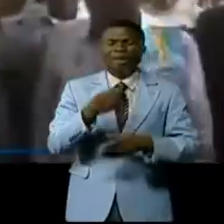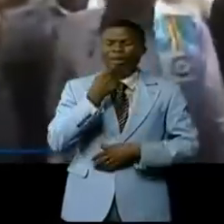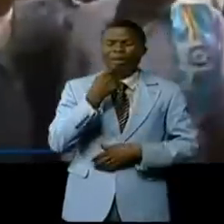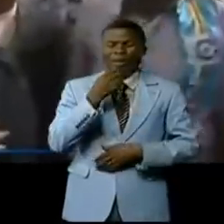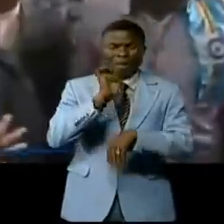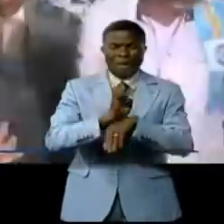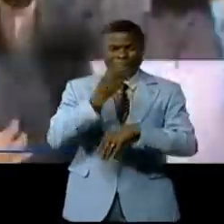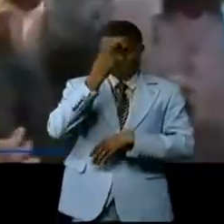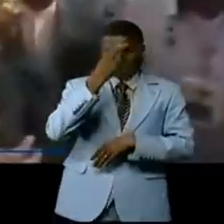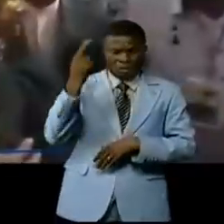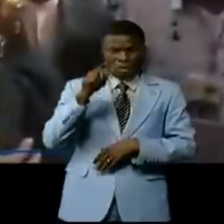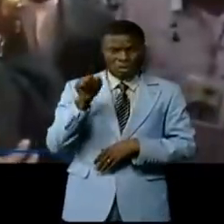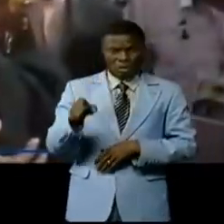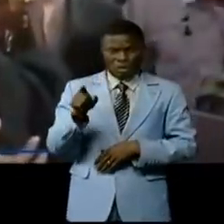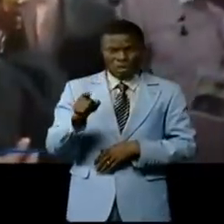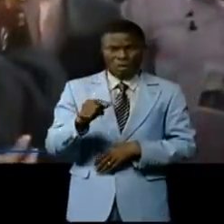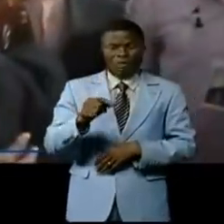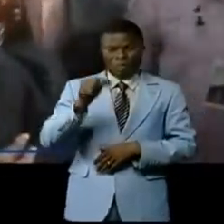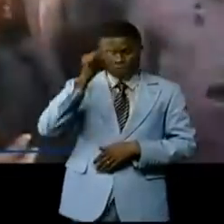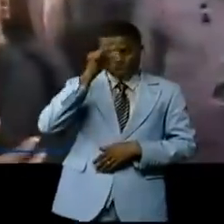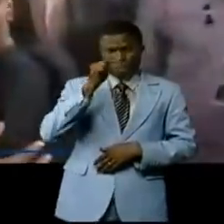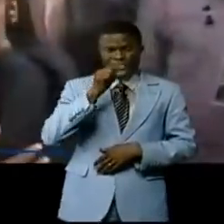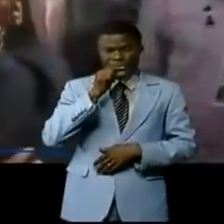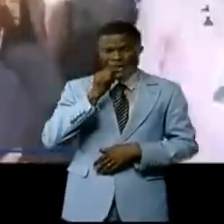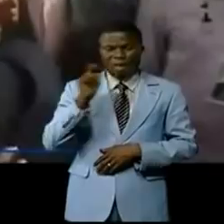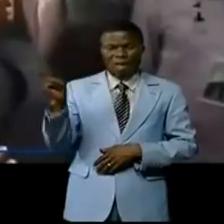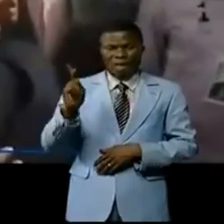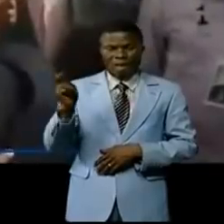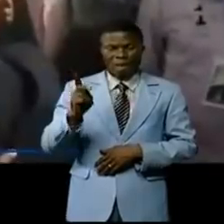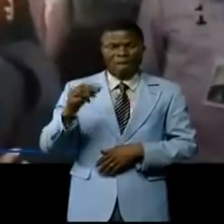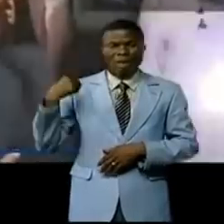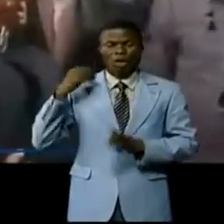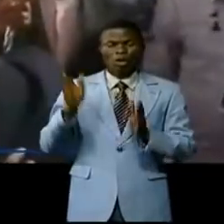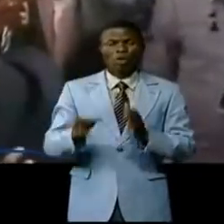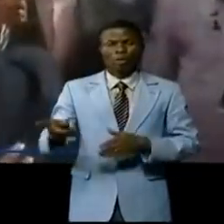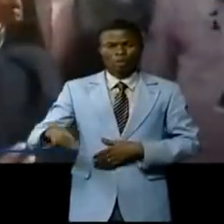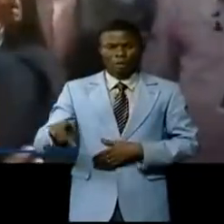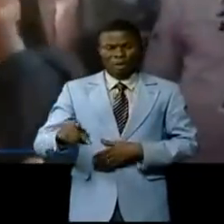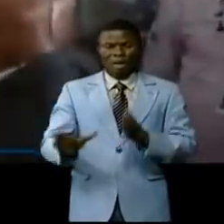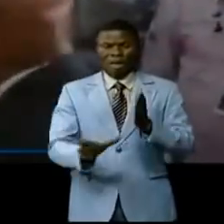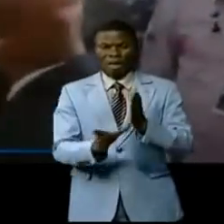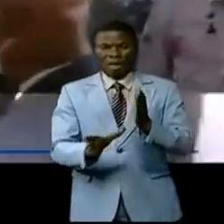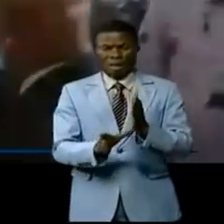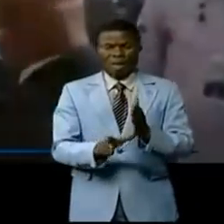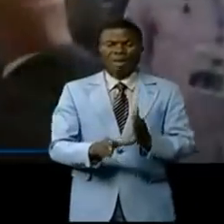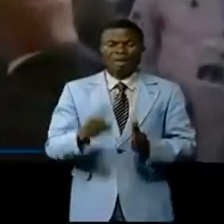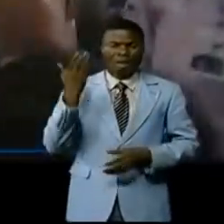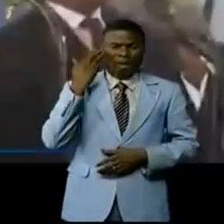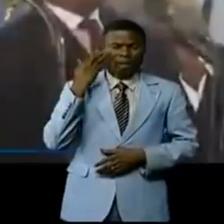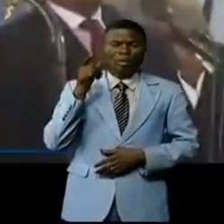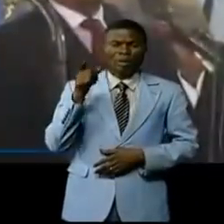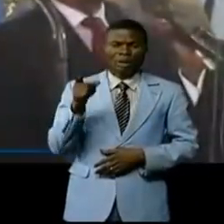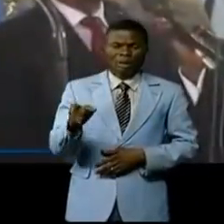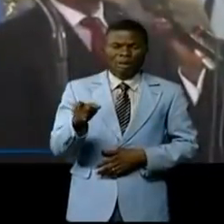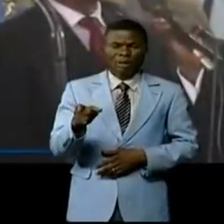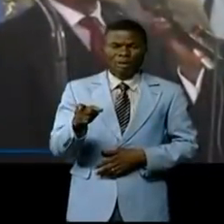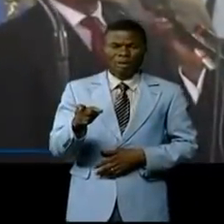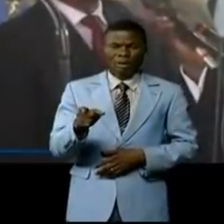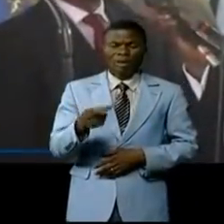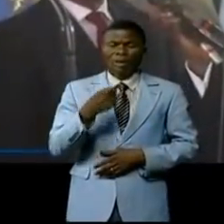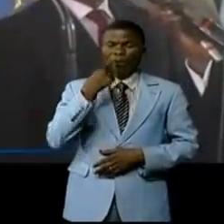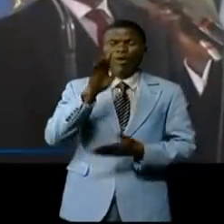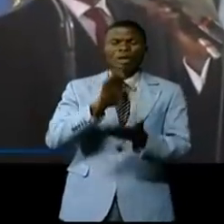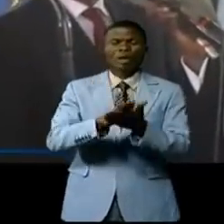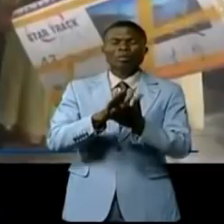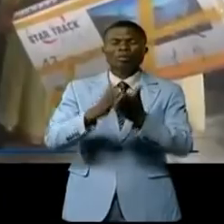l'église catholique orthodoxe grecque du Kasaï. Le gouverneur de province ad intérim, Tarsis Kabatsulam Buyamba, a rendu gloire à